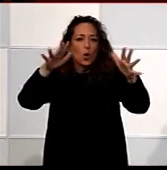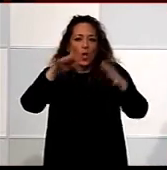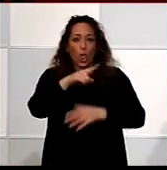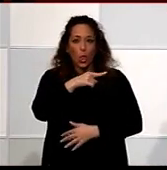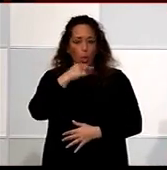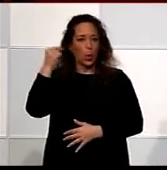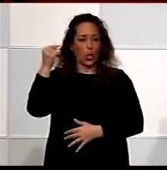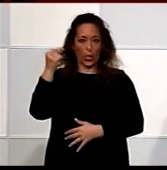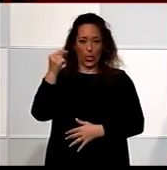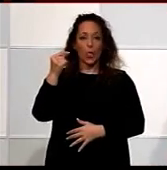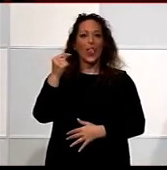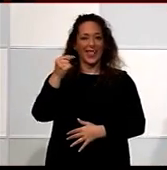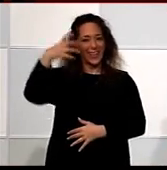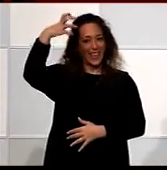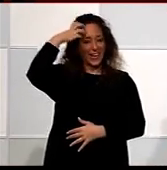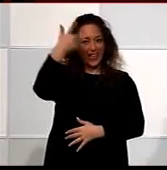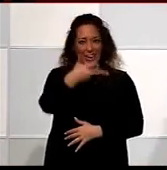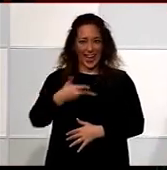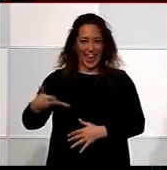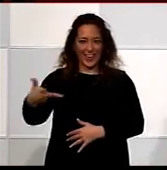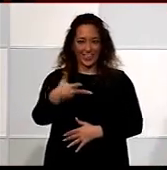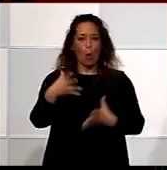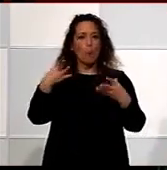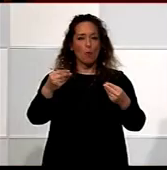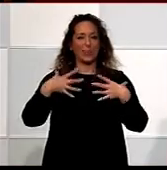Majestats, els Reis d'Orient. Molta salut!